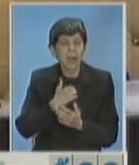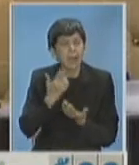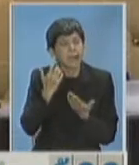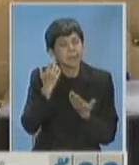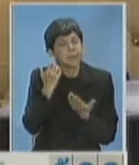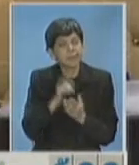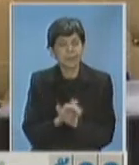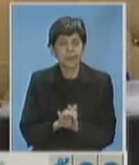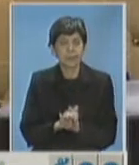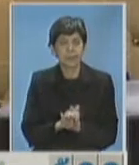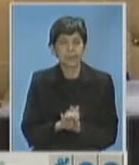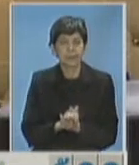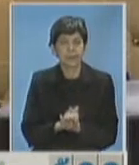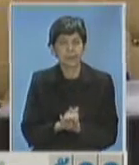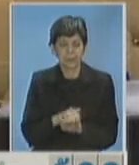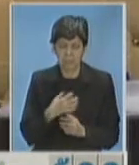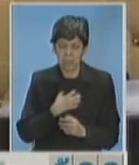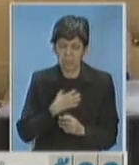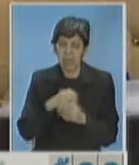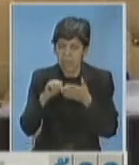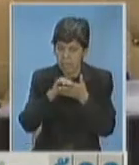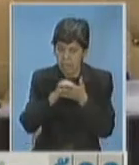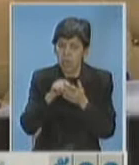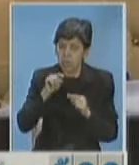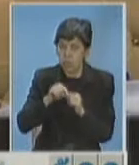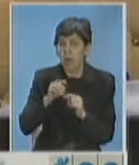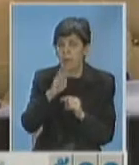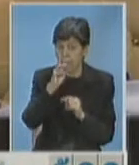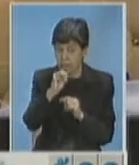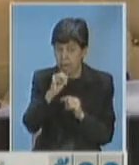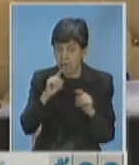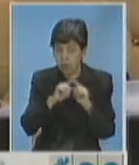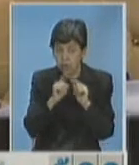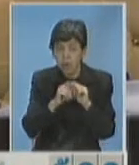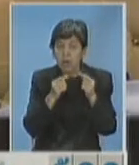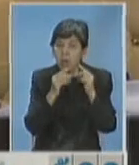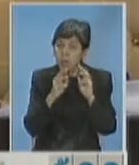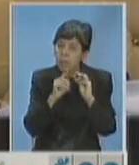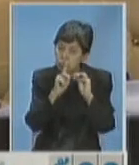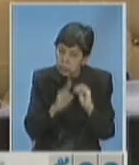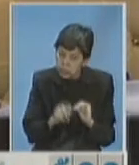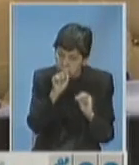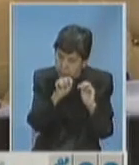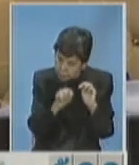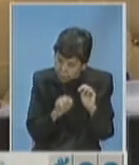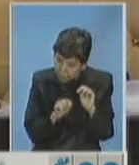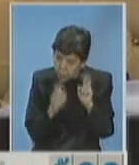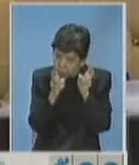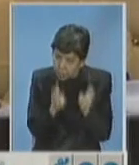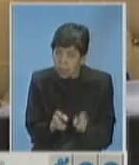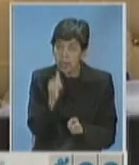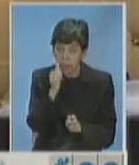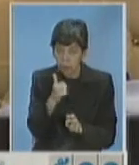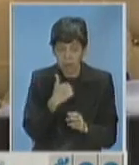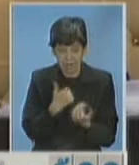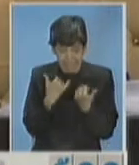แล้วเนี่ยควรที่จะไปสงวนความเห็นในมาตราซึ่งเป็นประปีกย่อยรายละเอียดในแต่ละประเด็นแต่ถ้